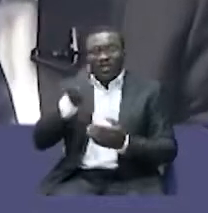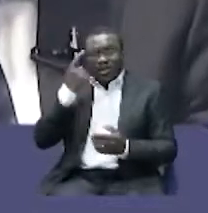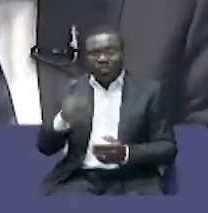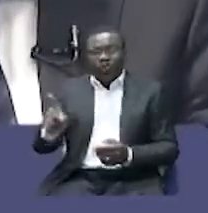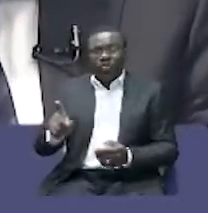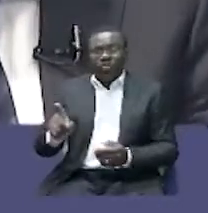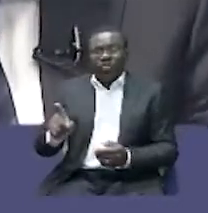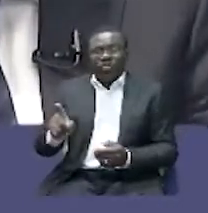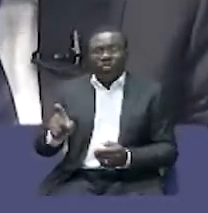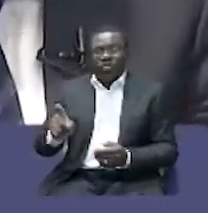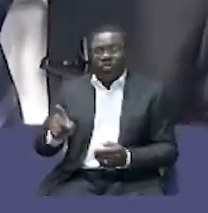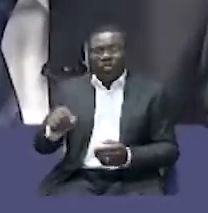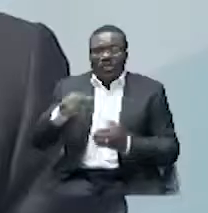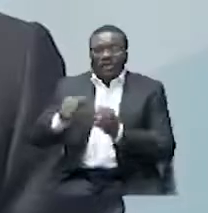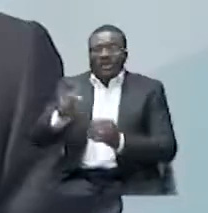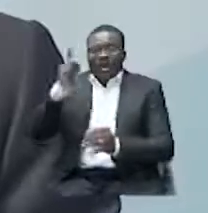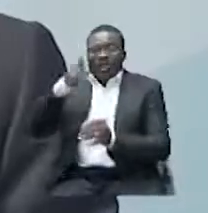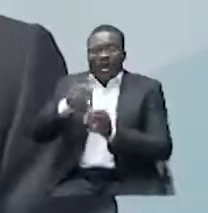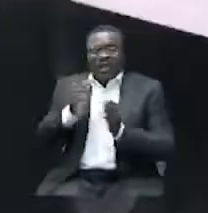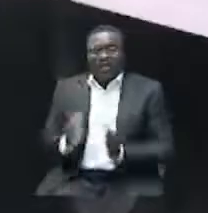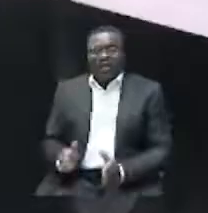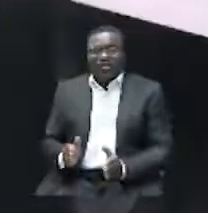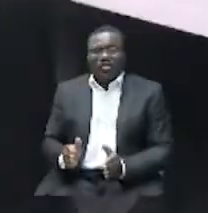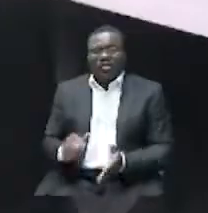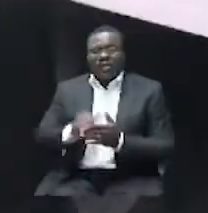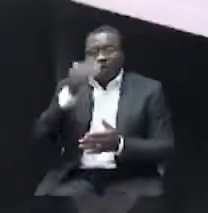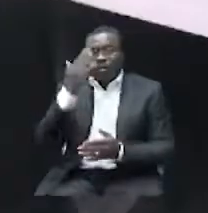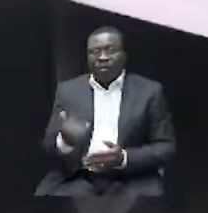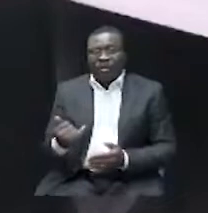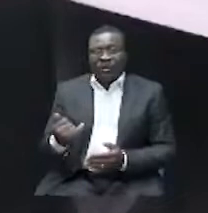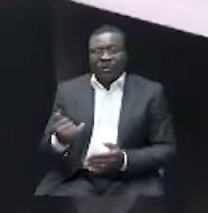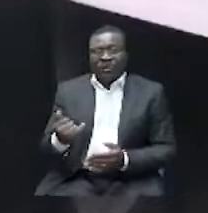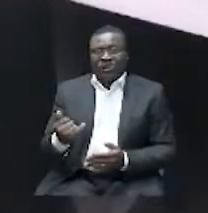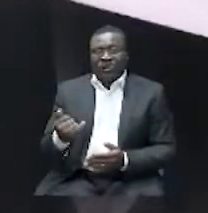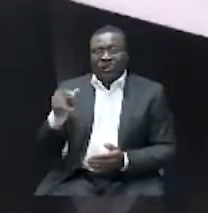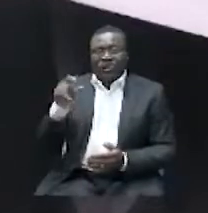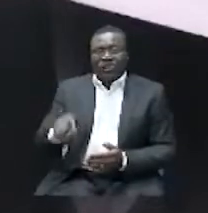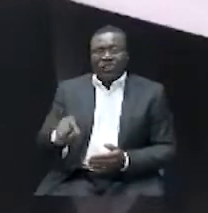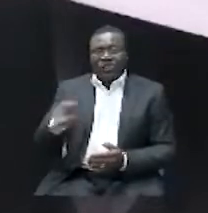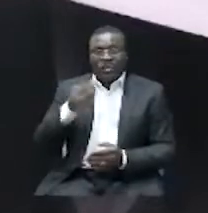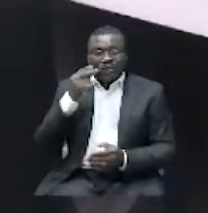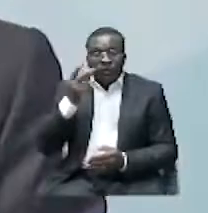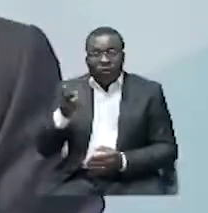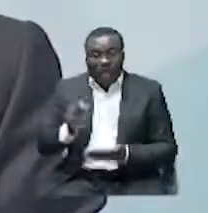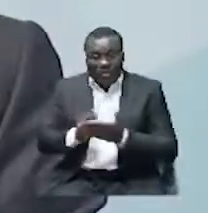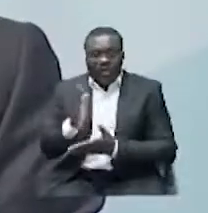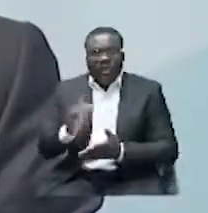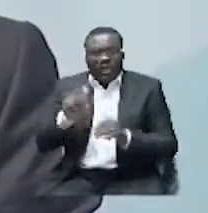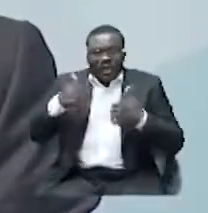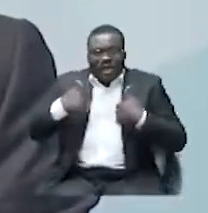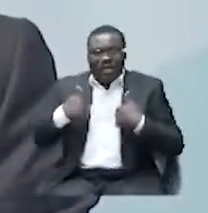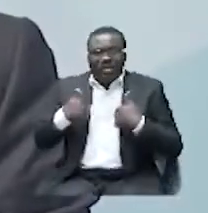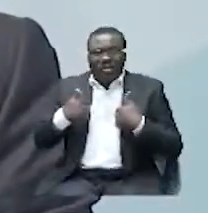pour ses partisans. C'est pour cela que, si vous observez très bien, il y